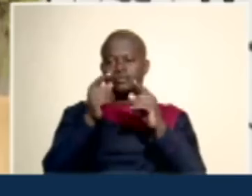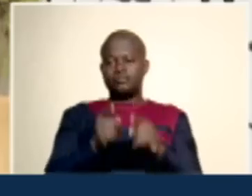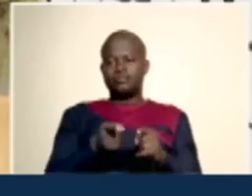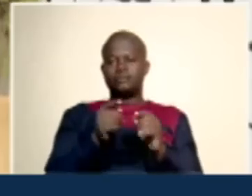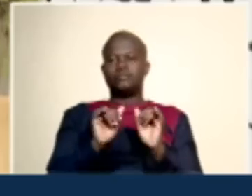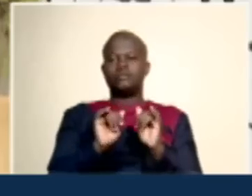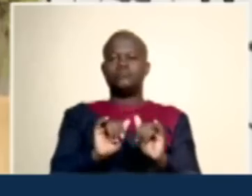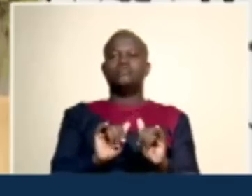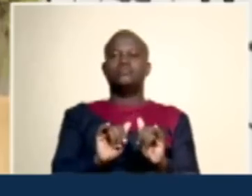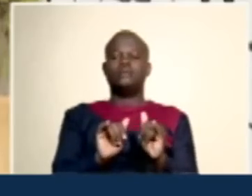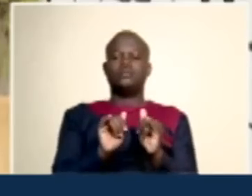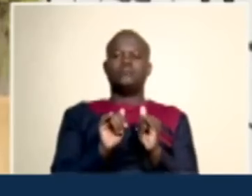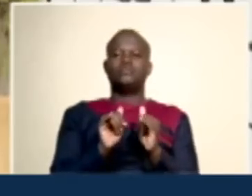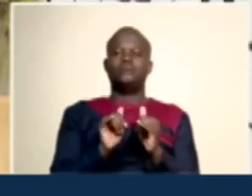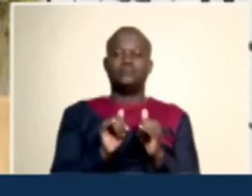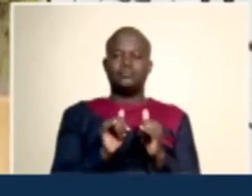ivizagenda isiga